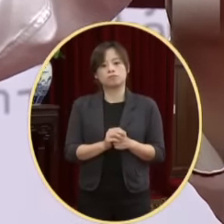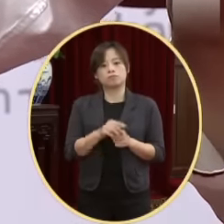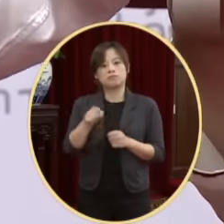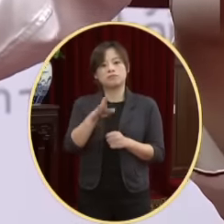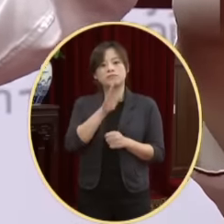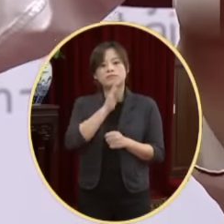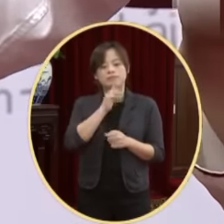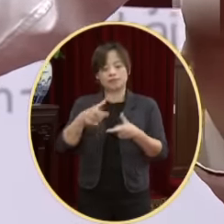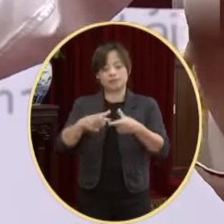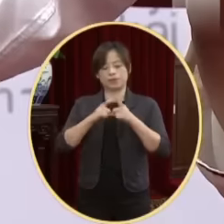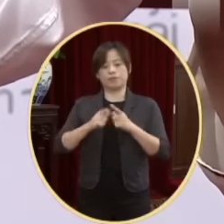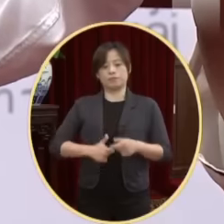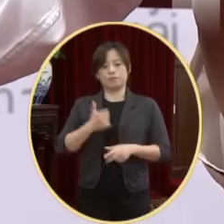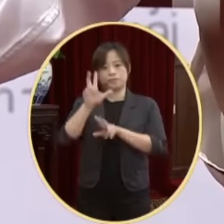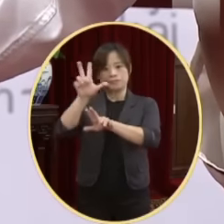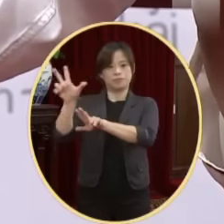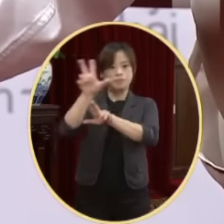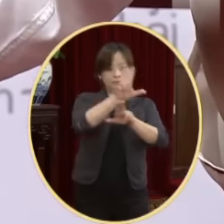这是还原真相、